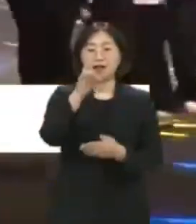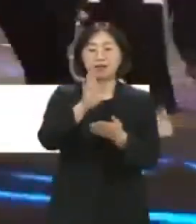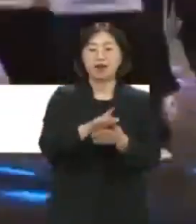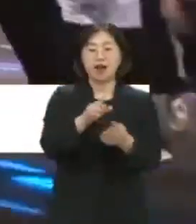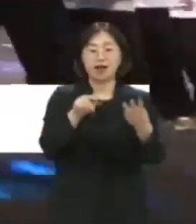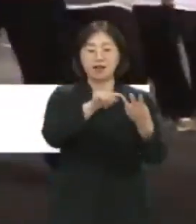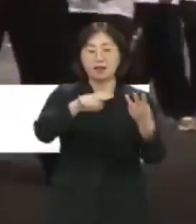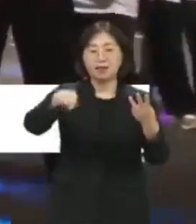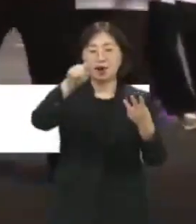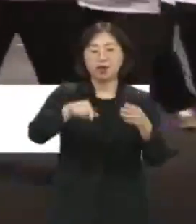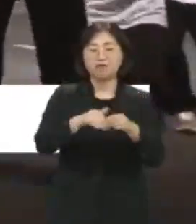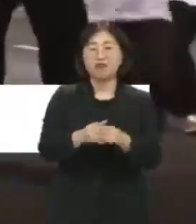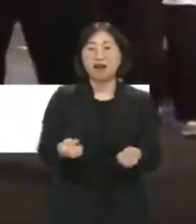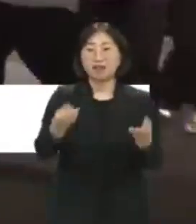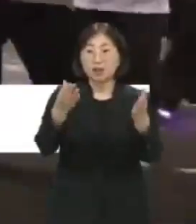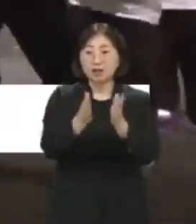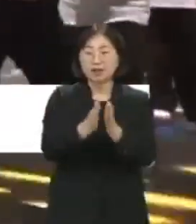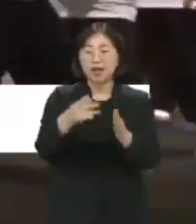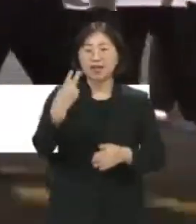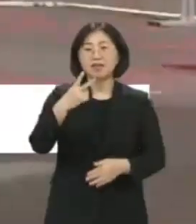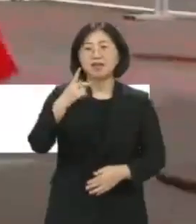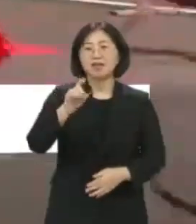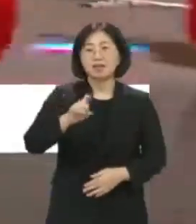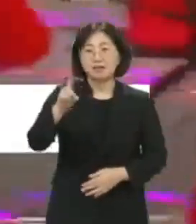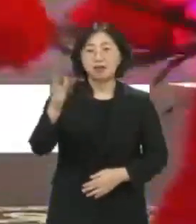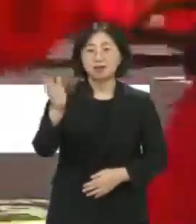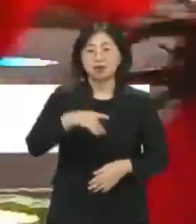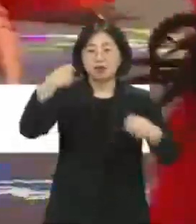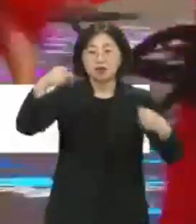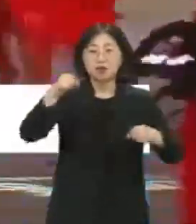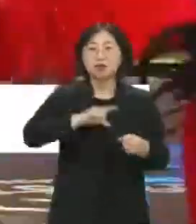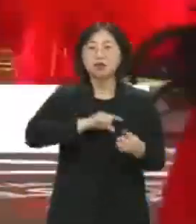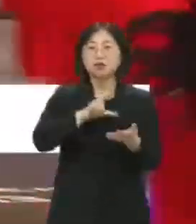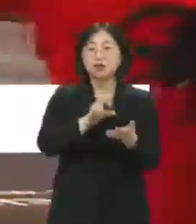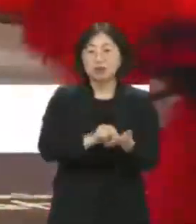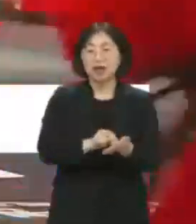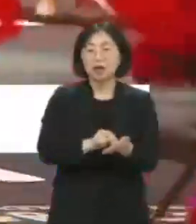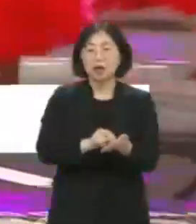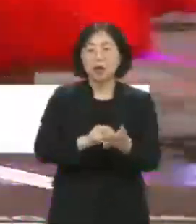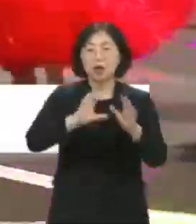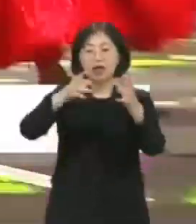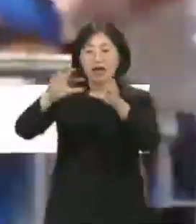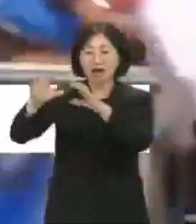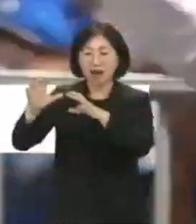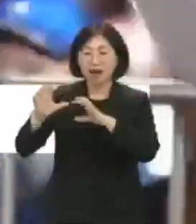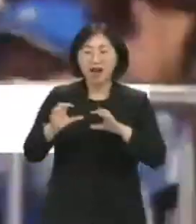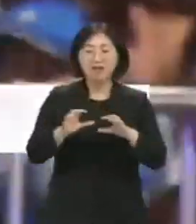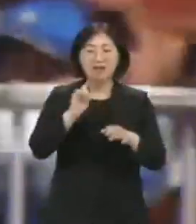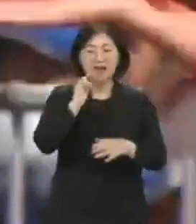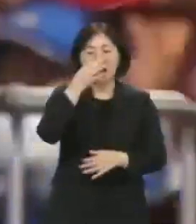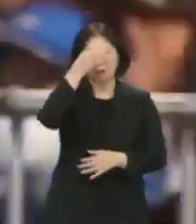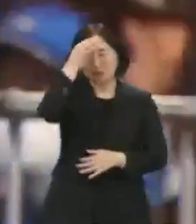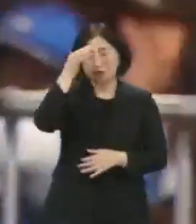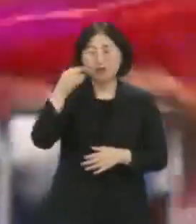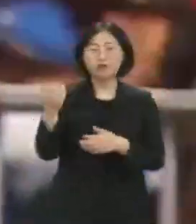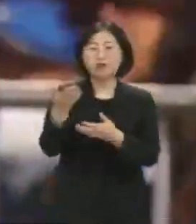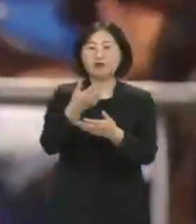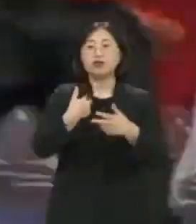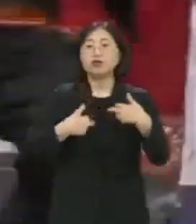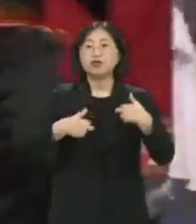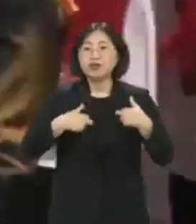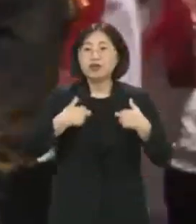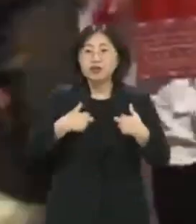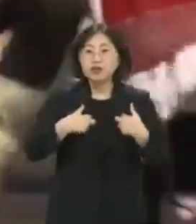삼거리 문화제로 시작해 2011년부터는 춤을 주제로 세계 각국의 문화예술을 즐길 수 있는 축제로